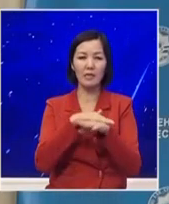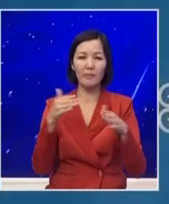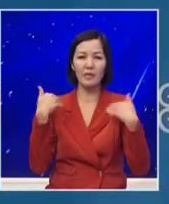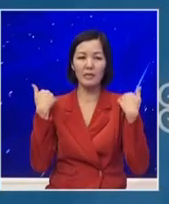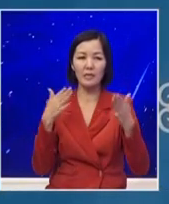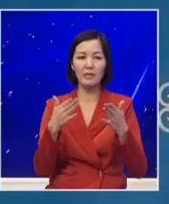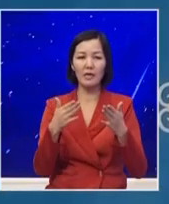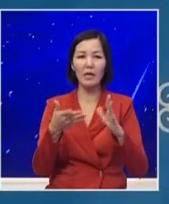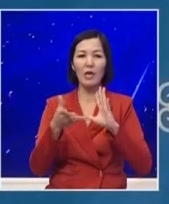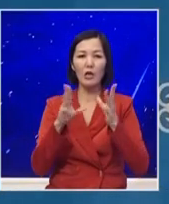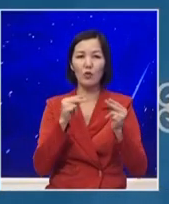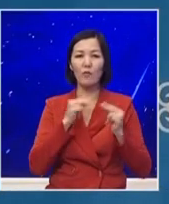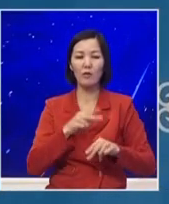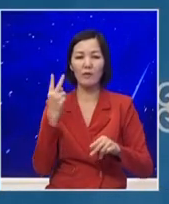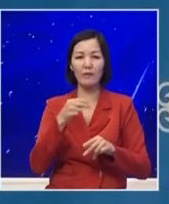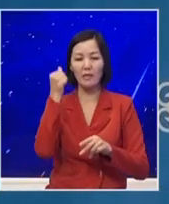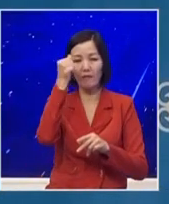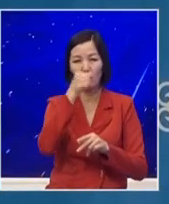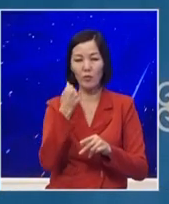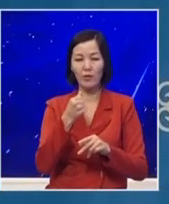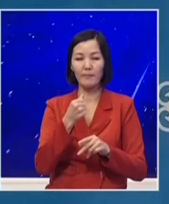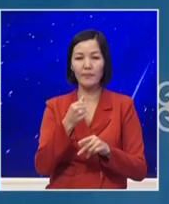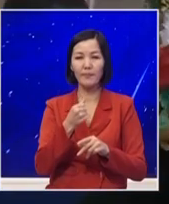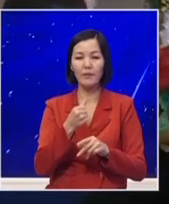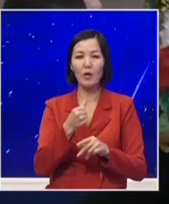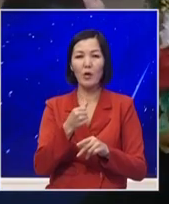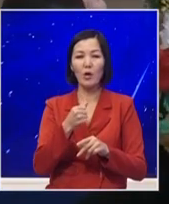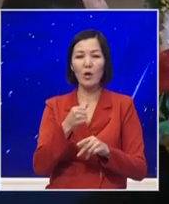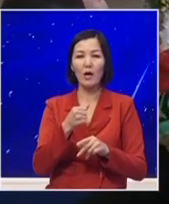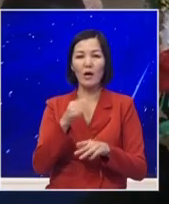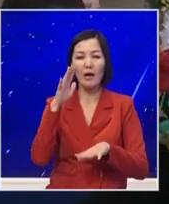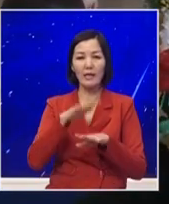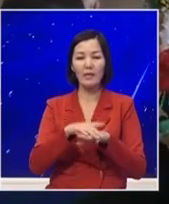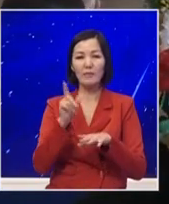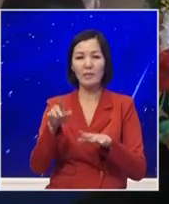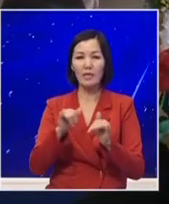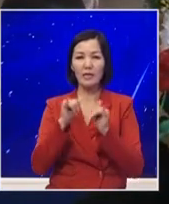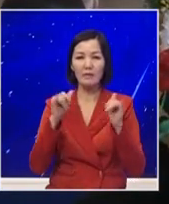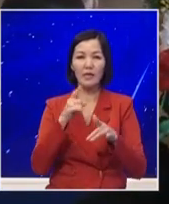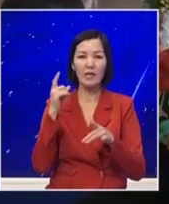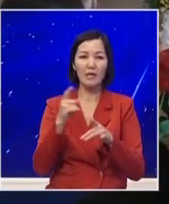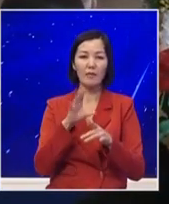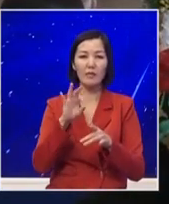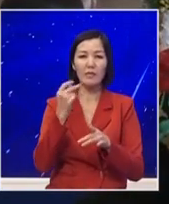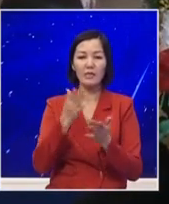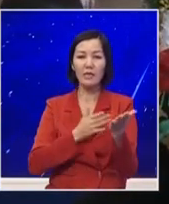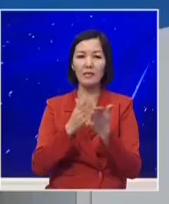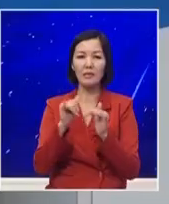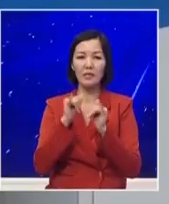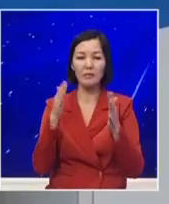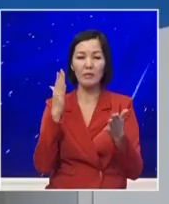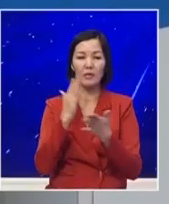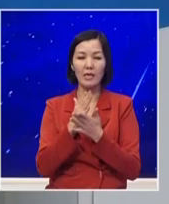презентации итогов работы акимата в 2020 году. Он отметил сохранение темпов роста в экономической и социальной сферах. С